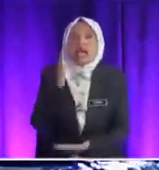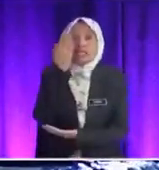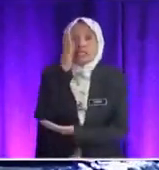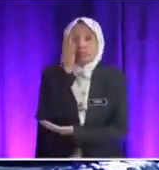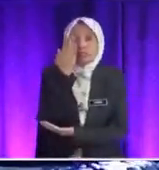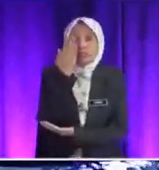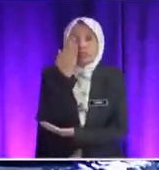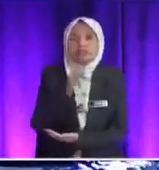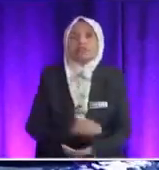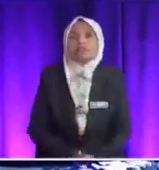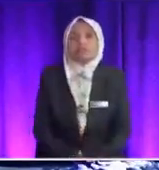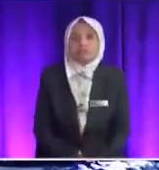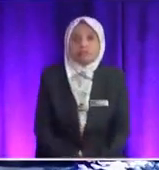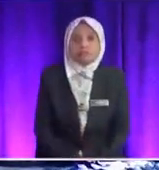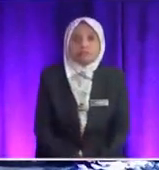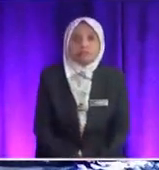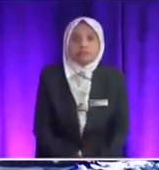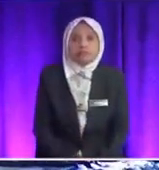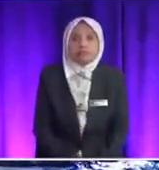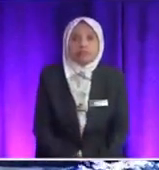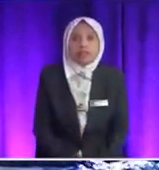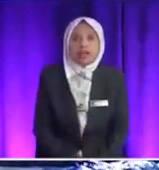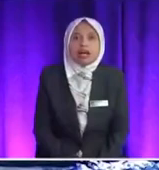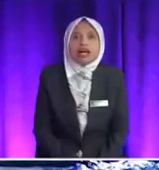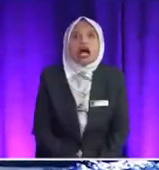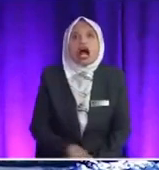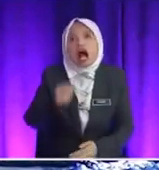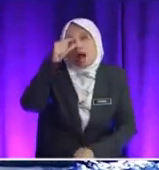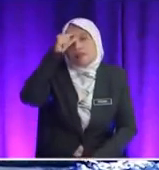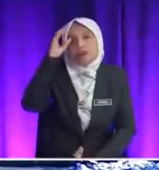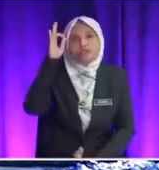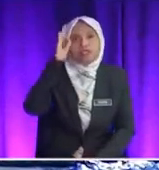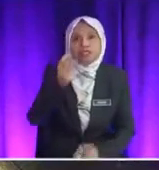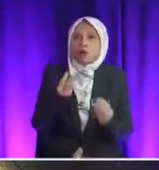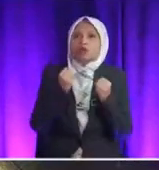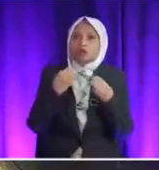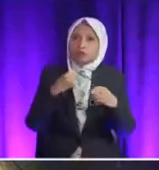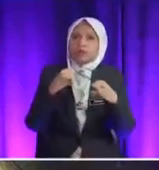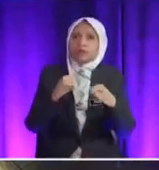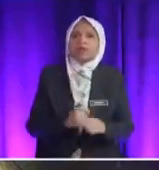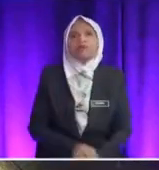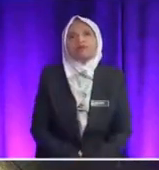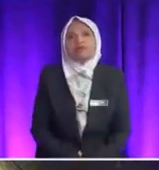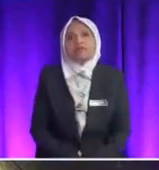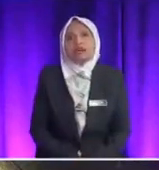Sentral sebagai kan tuh tuh byblis juga Ah boleh ah gizi